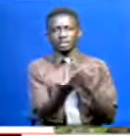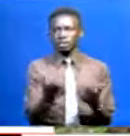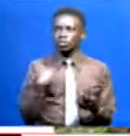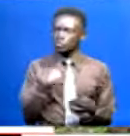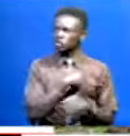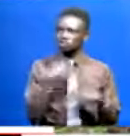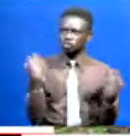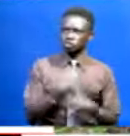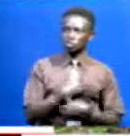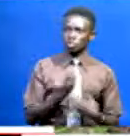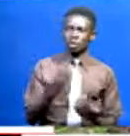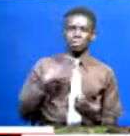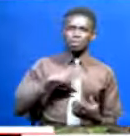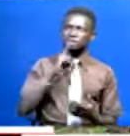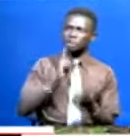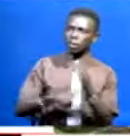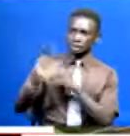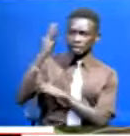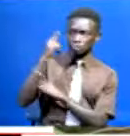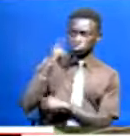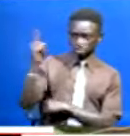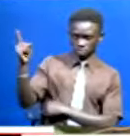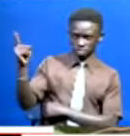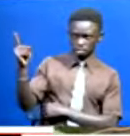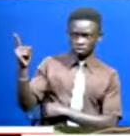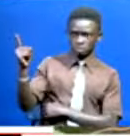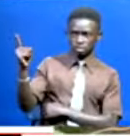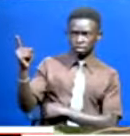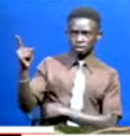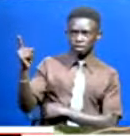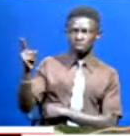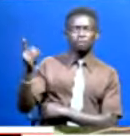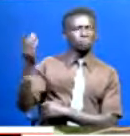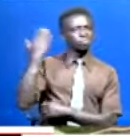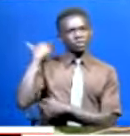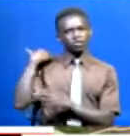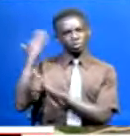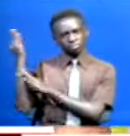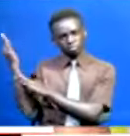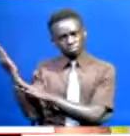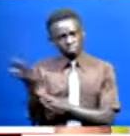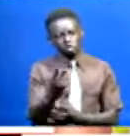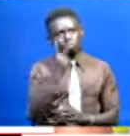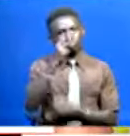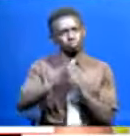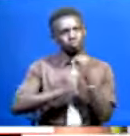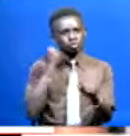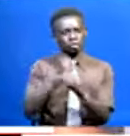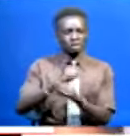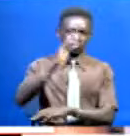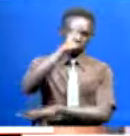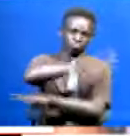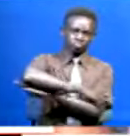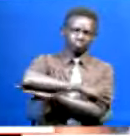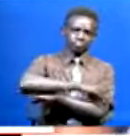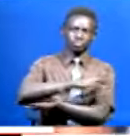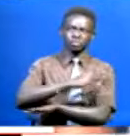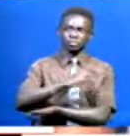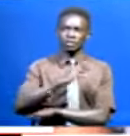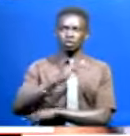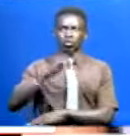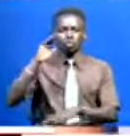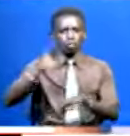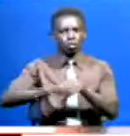They claim this Elgon teak tree has been lying on the ground for 2 years. Good Friday, mchana, saa tano